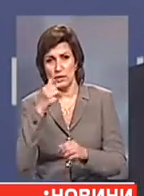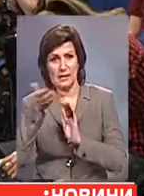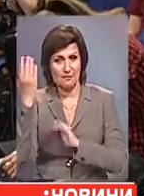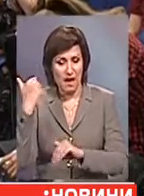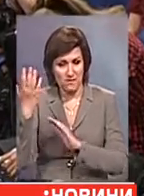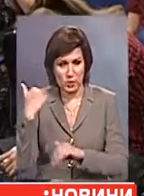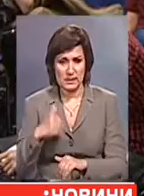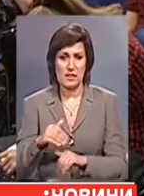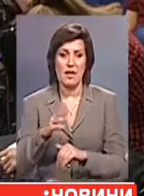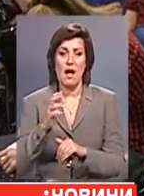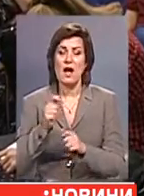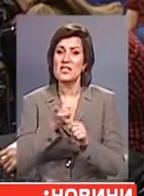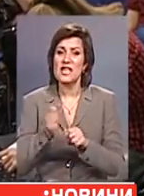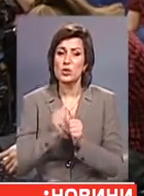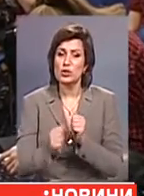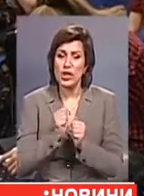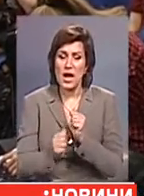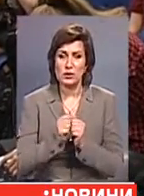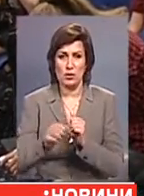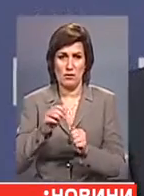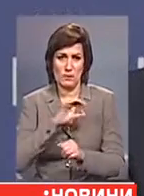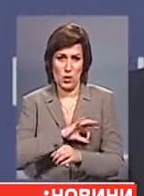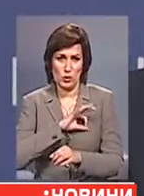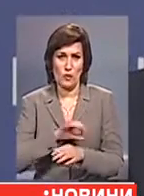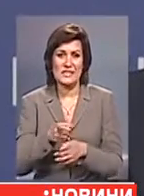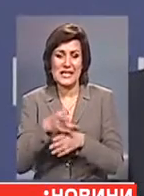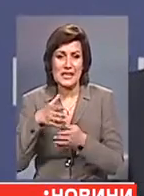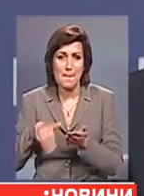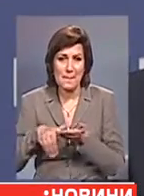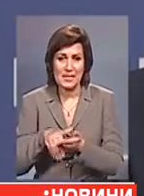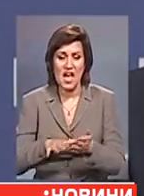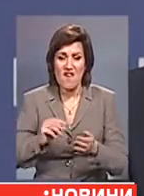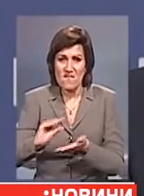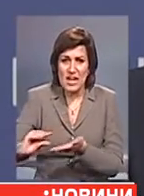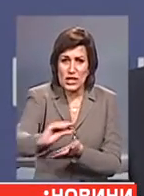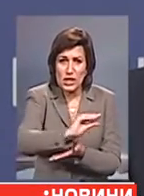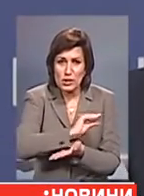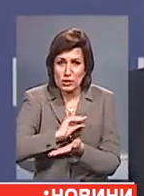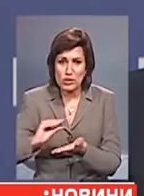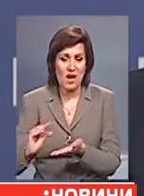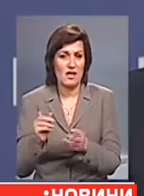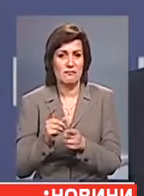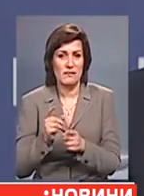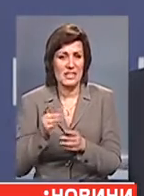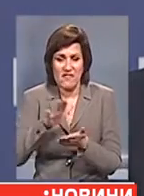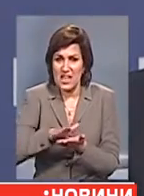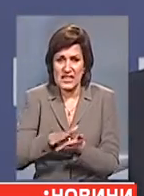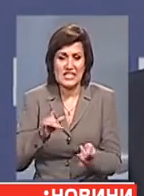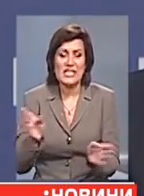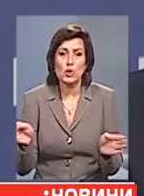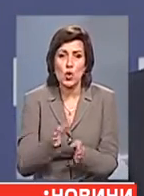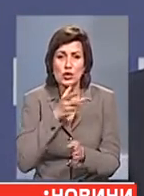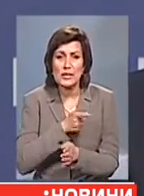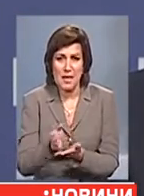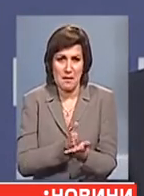використовується недоцільно, занадто часто і не в тих місцях, де потрібно. Верхній шар гравію не укладається, що значно скорочує терміни такої дороги